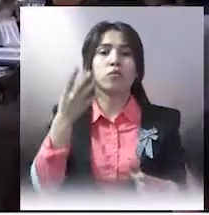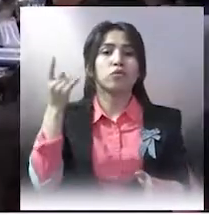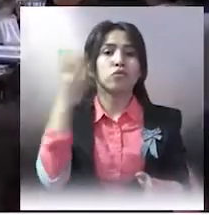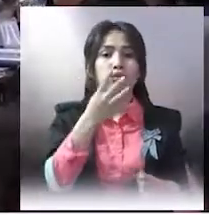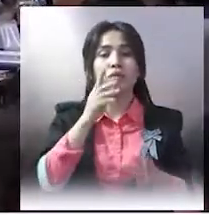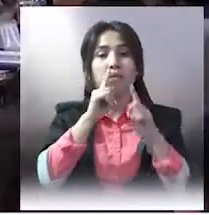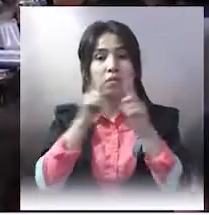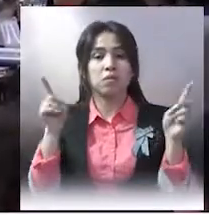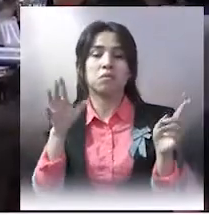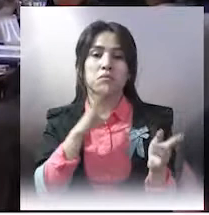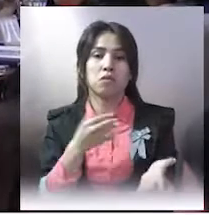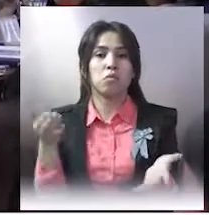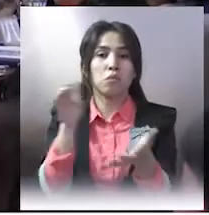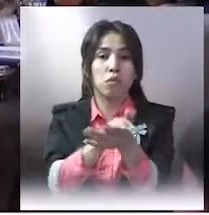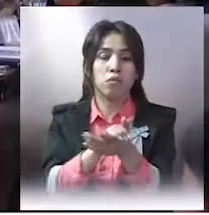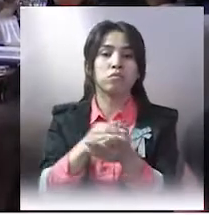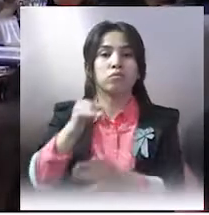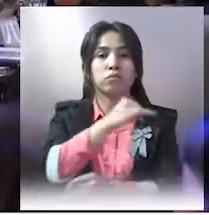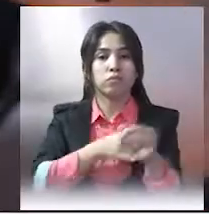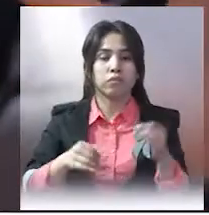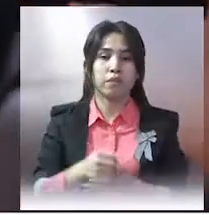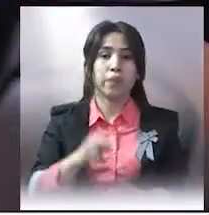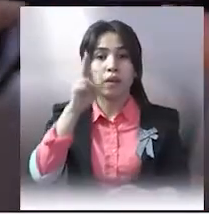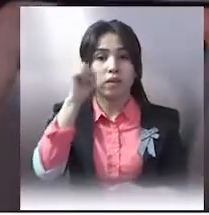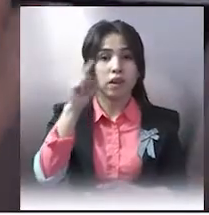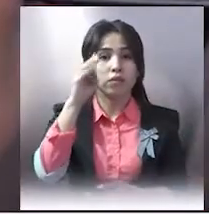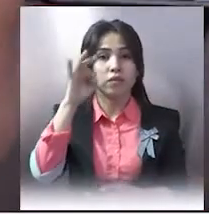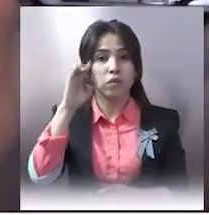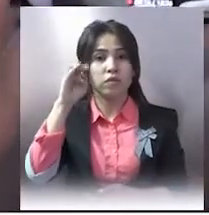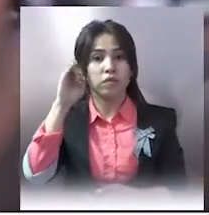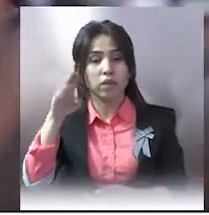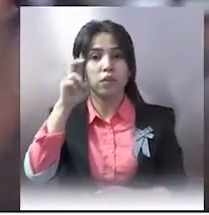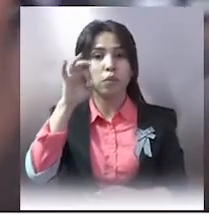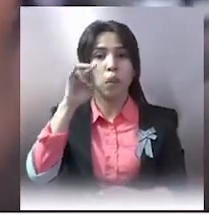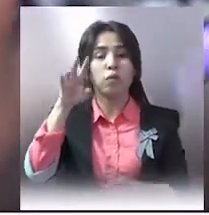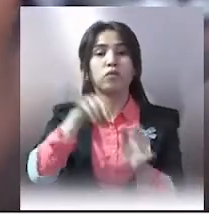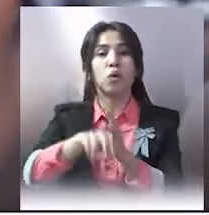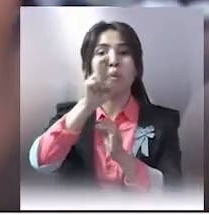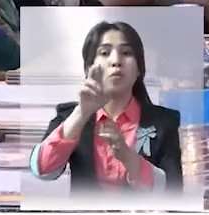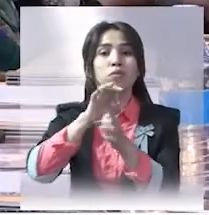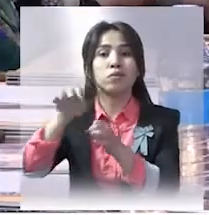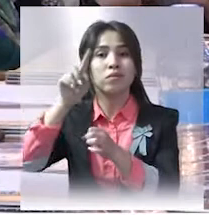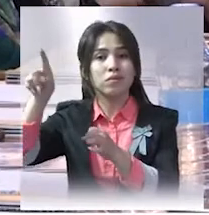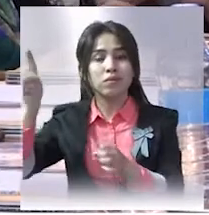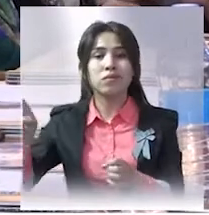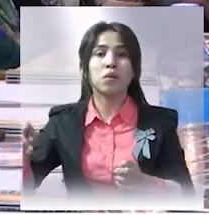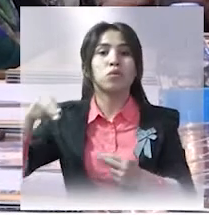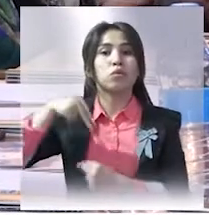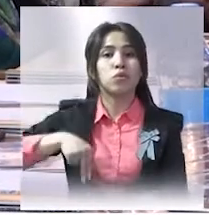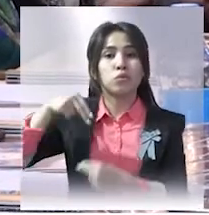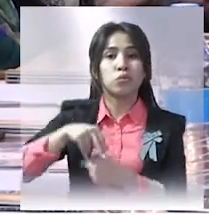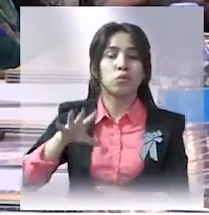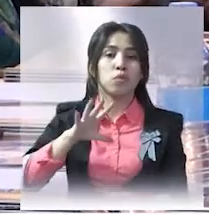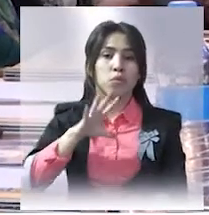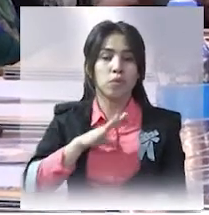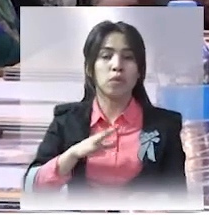беру мазмұны жаңаша сипатқа ие болуда. Еліміздің әр түкпірінен жиналған педагогтар мен қоғам қайраткерлері Жамбылдағы жиында жаңашылдықтармен